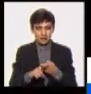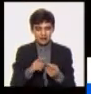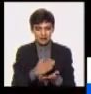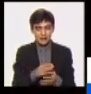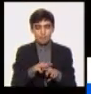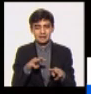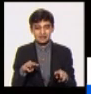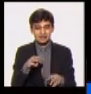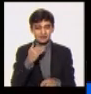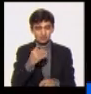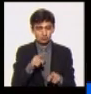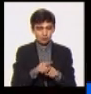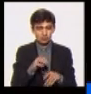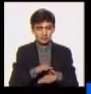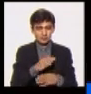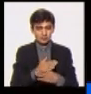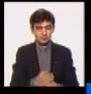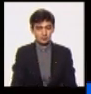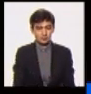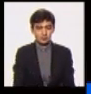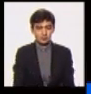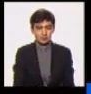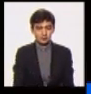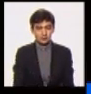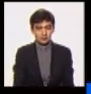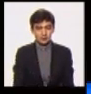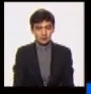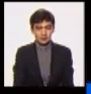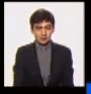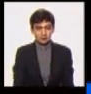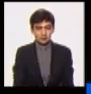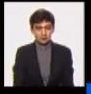энергетики этой страны. Асем Караулова, Информбюро.